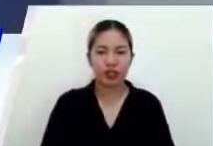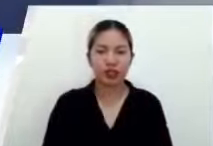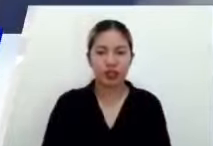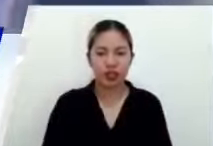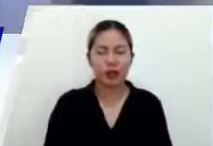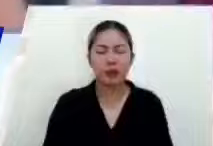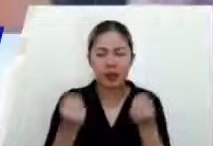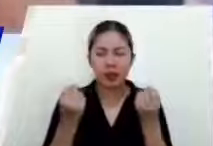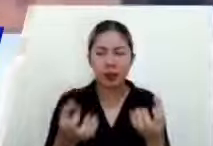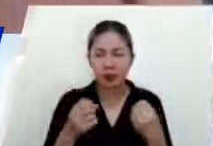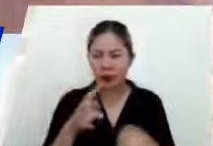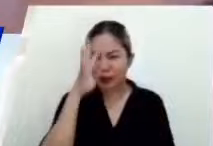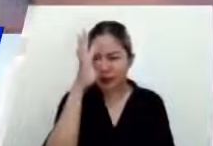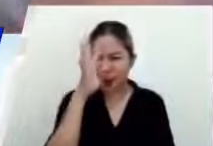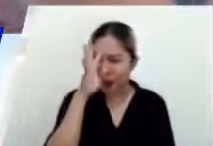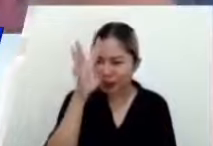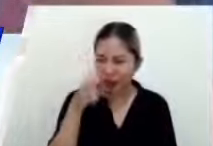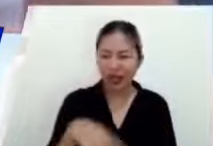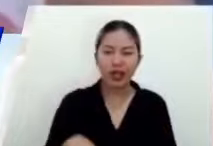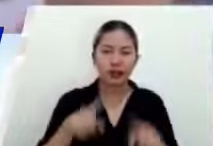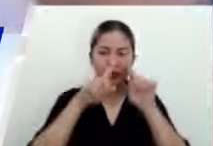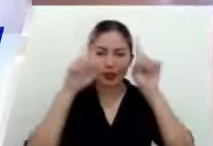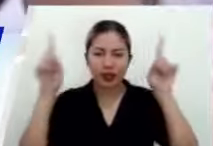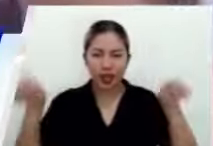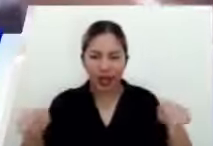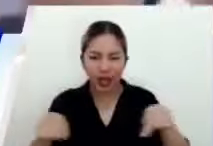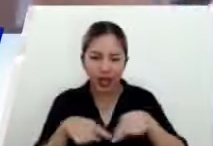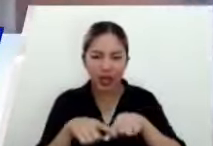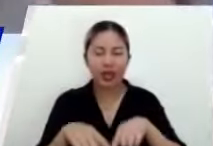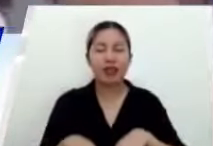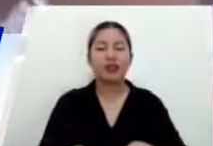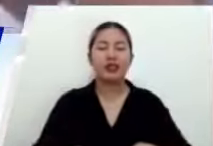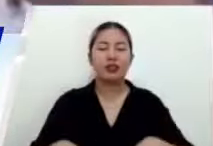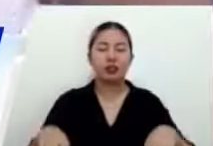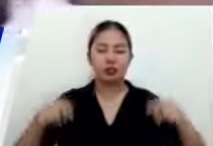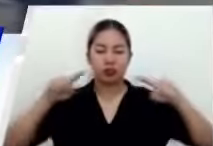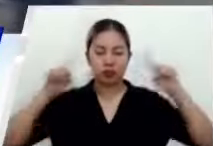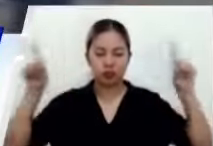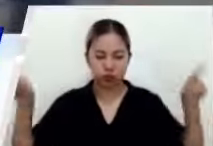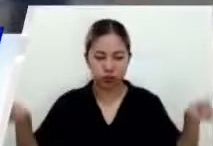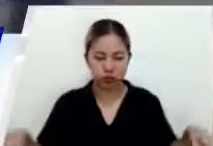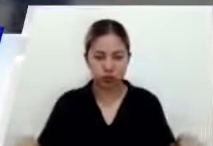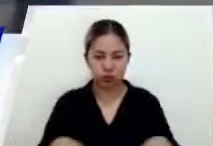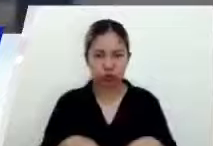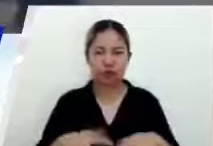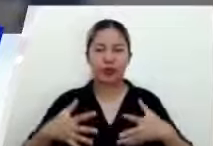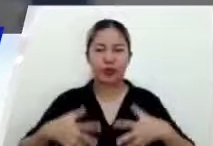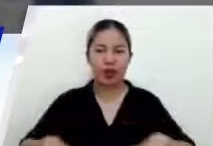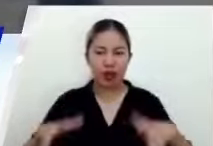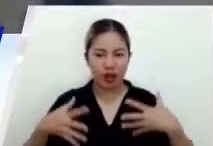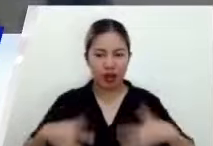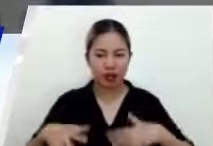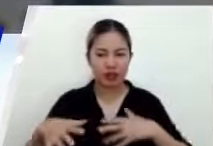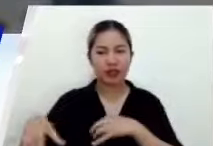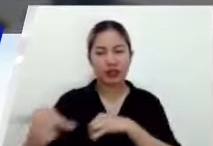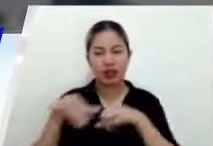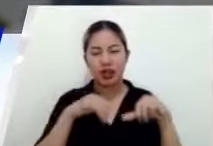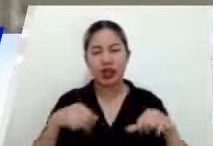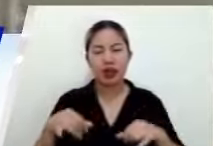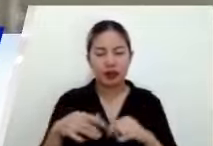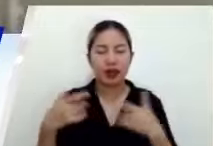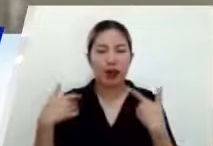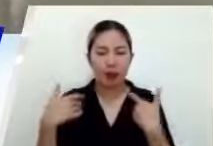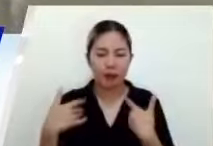mga placards, tarpaulin, hanggang sa mga kasuotan na pare-pareho. May pabanda, may sumaseo pa,